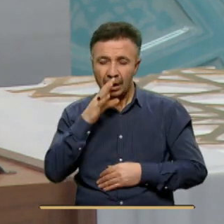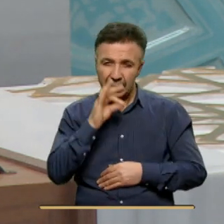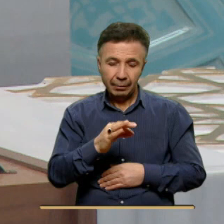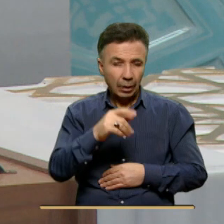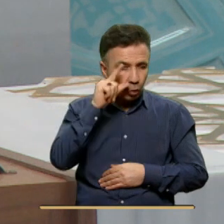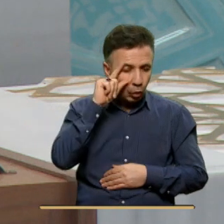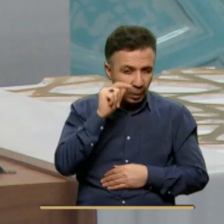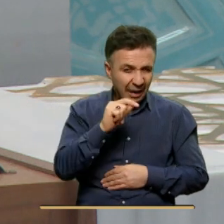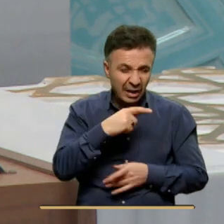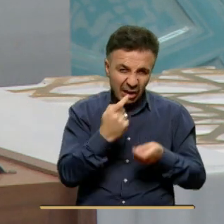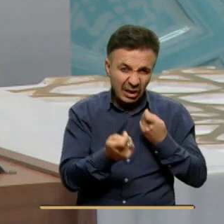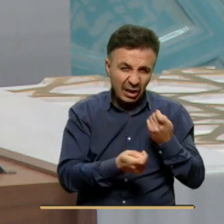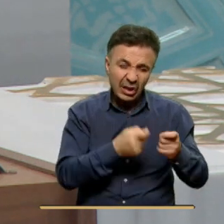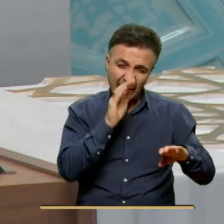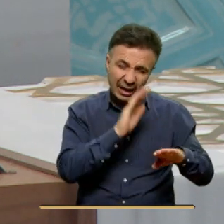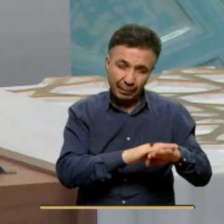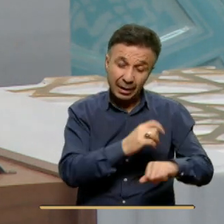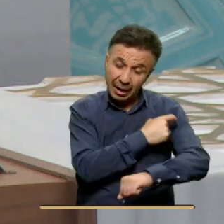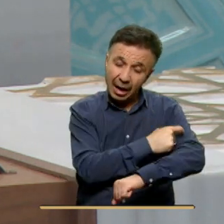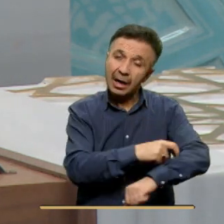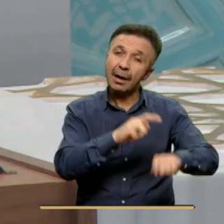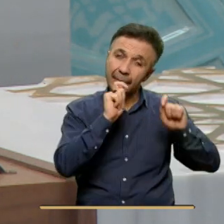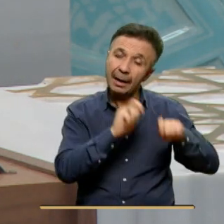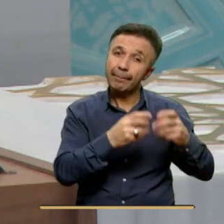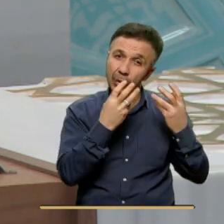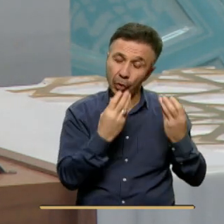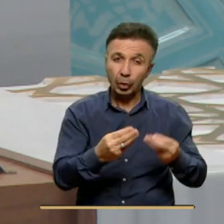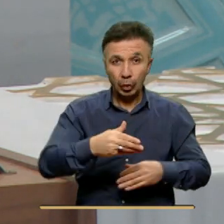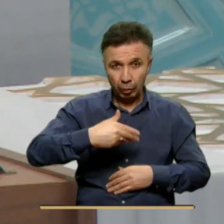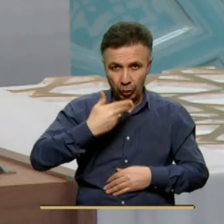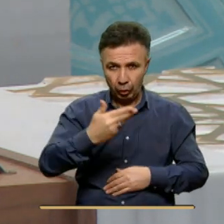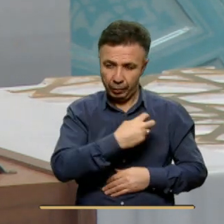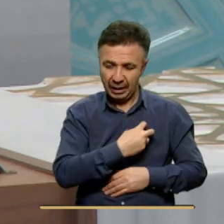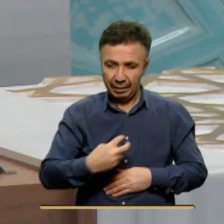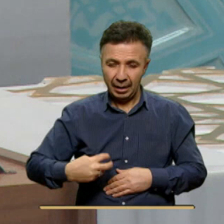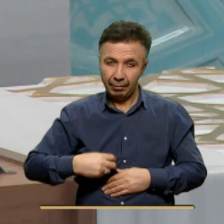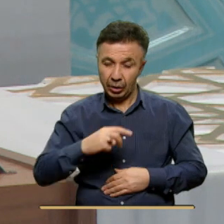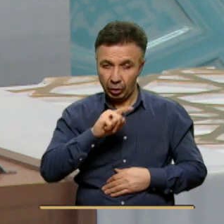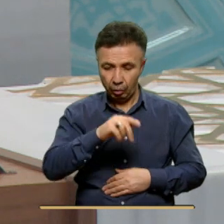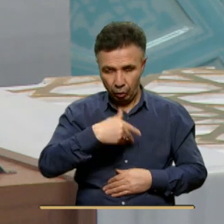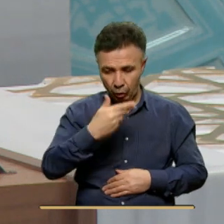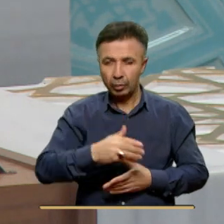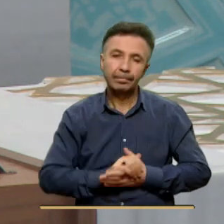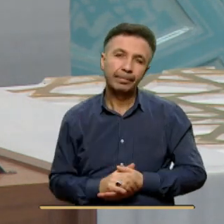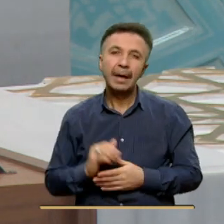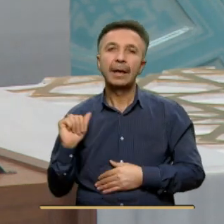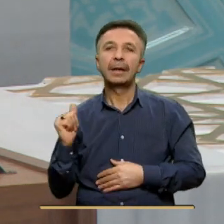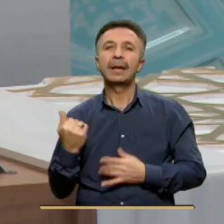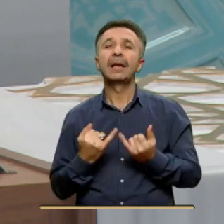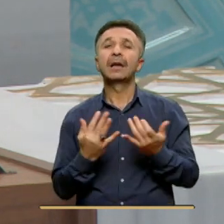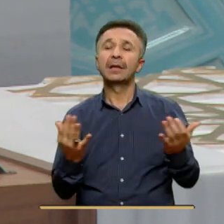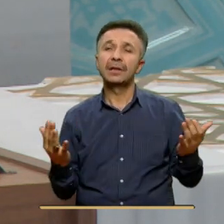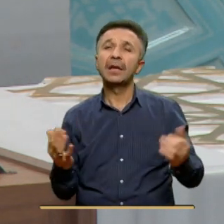düşerse harama düşmüş olur buyuruyor. Değerli kardeşlerim,